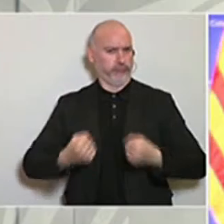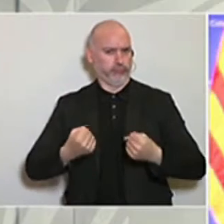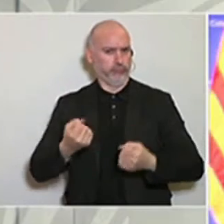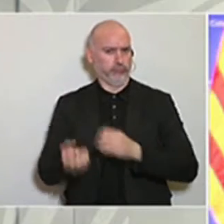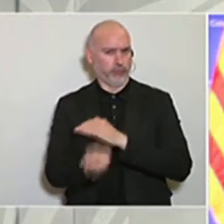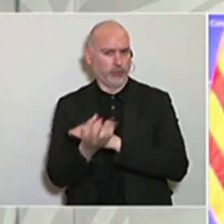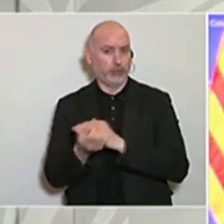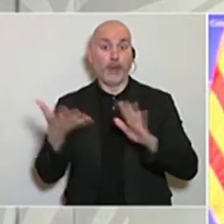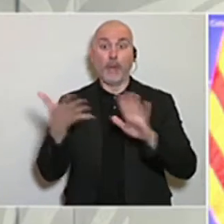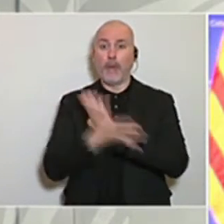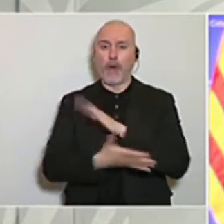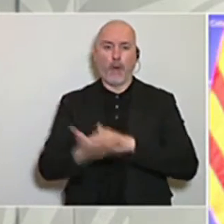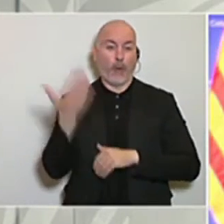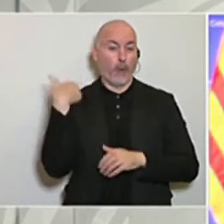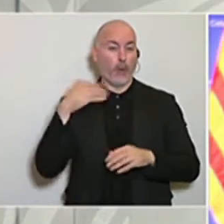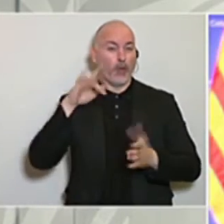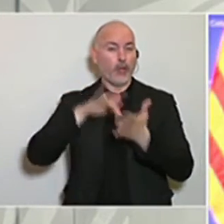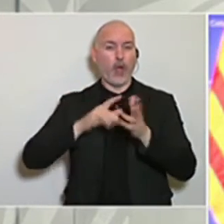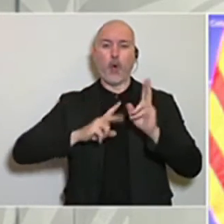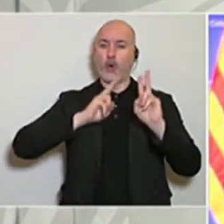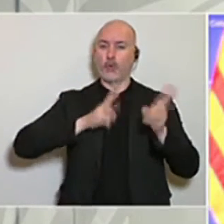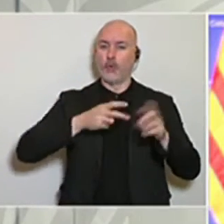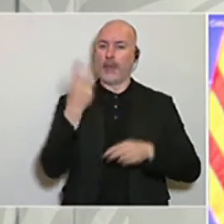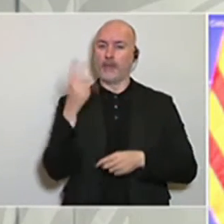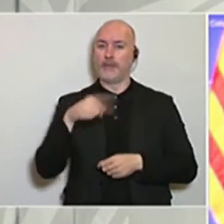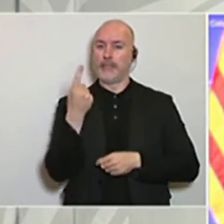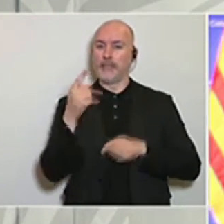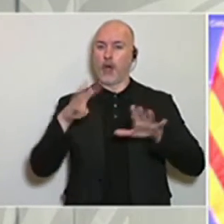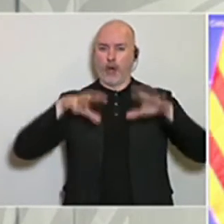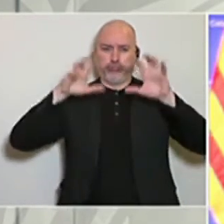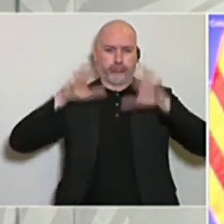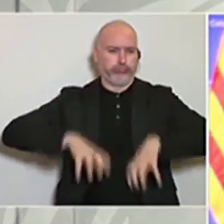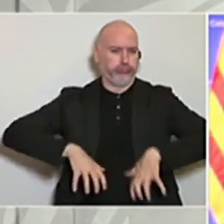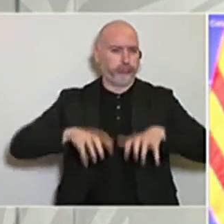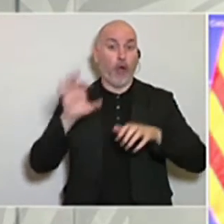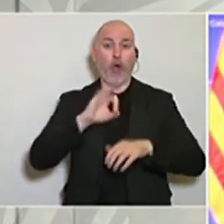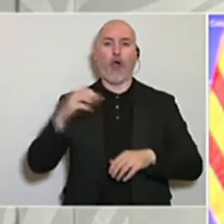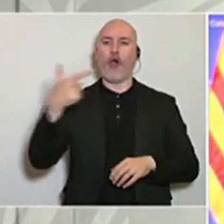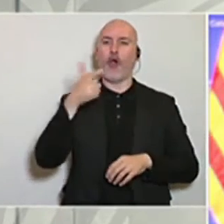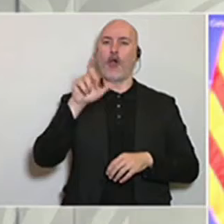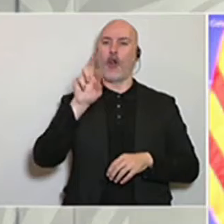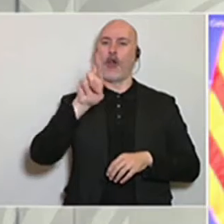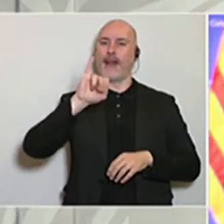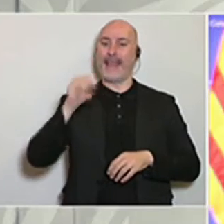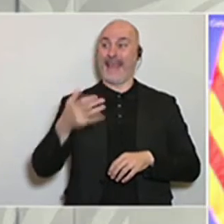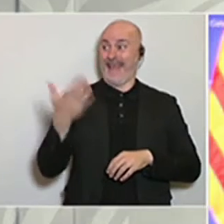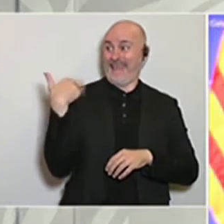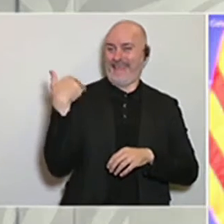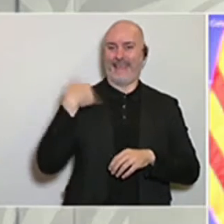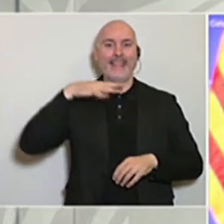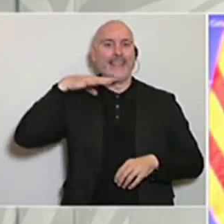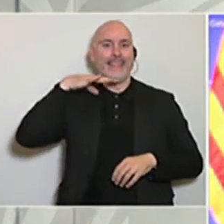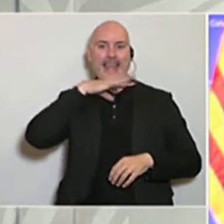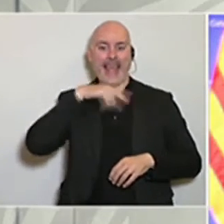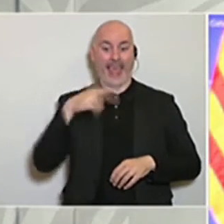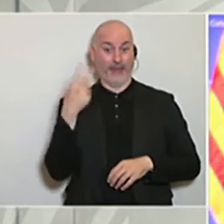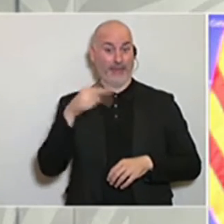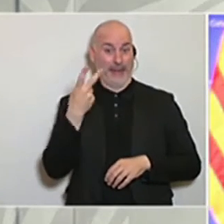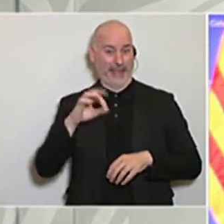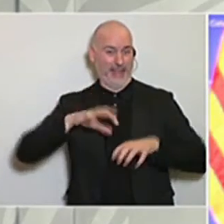dels aiguats que es varen patir a l'octubre del 2019 o el temporal Glòria que es va patir al gener del